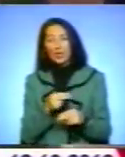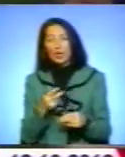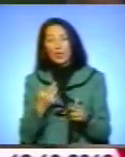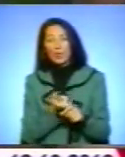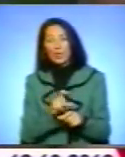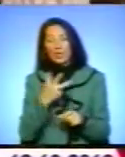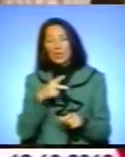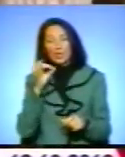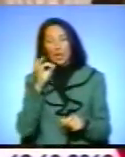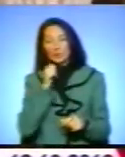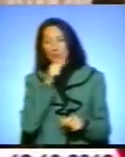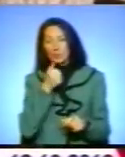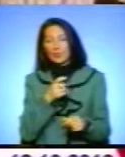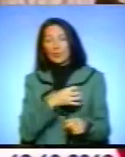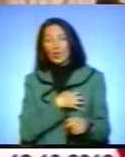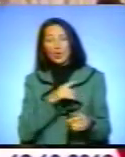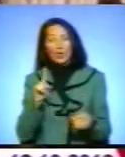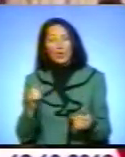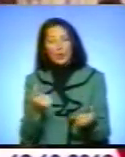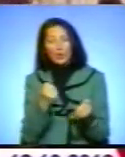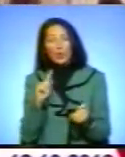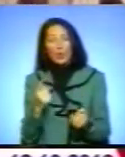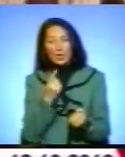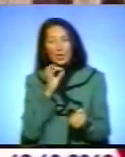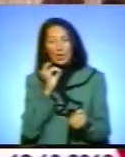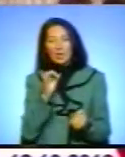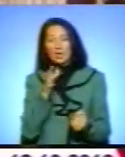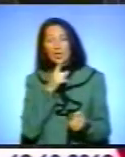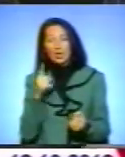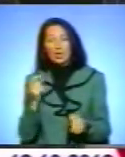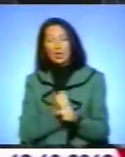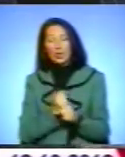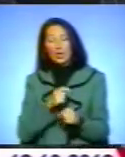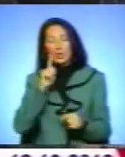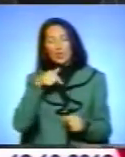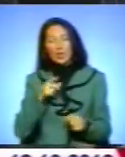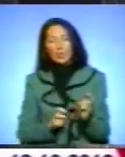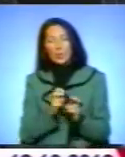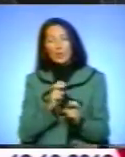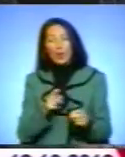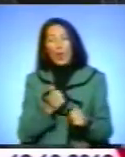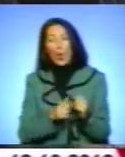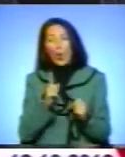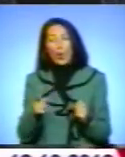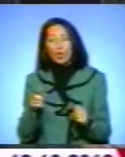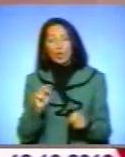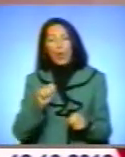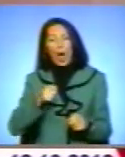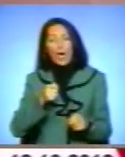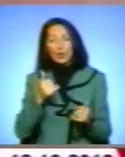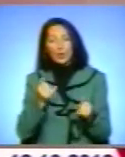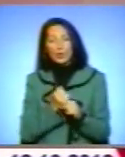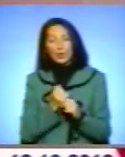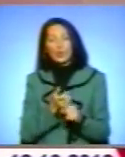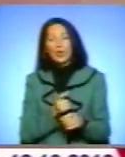отримав вперше. Каже, за час роботи знає на підприємстві кожну гайку. А сьогодні працювати – суцільне задоволення. Зараз